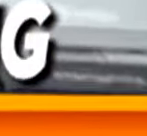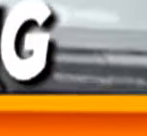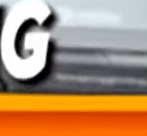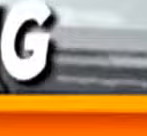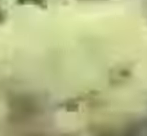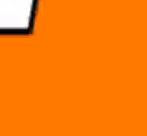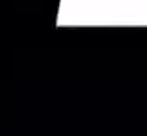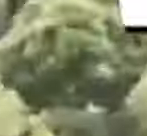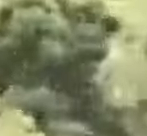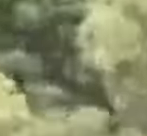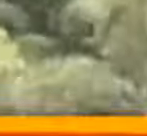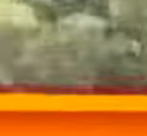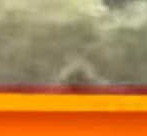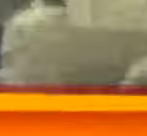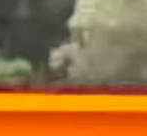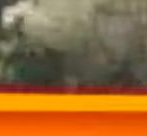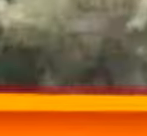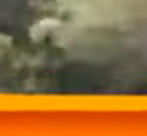Lapid.